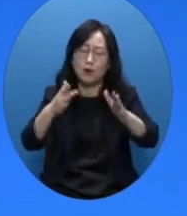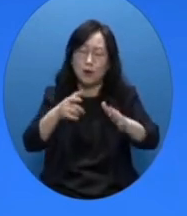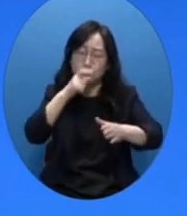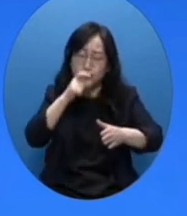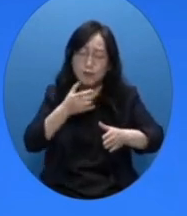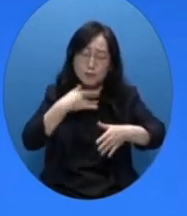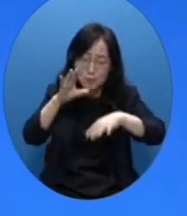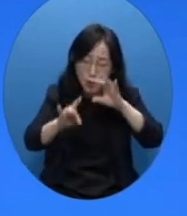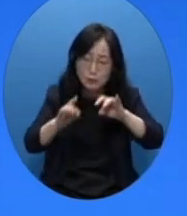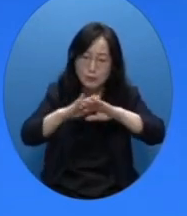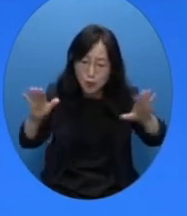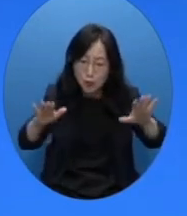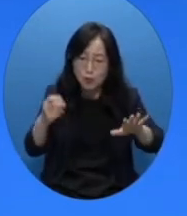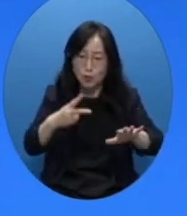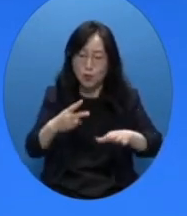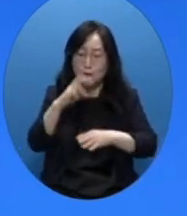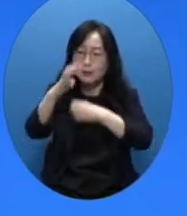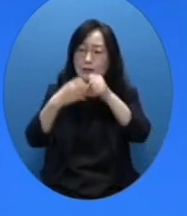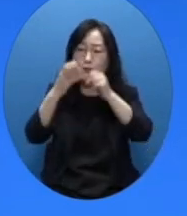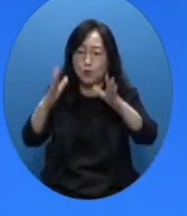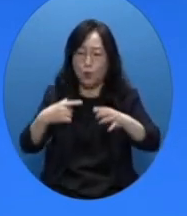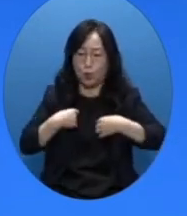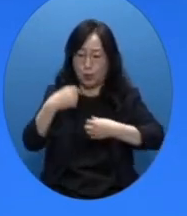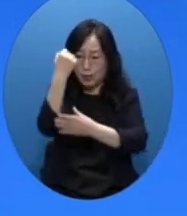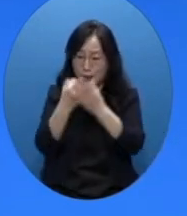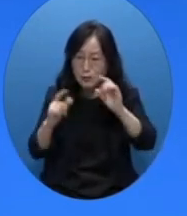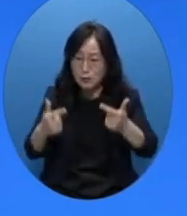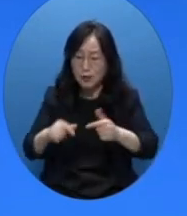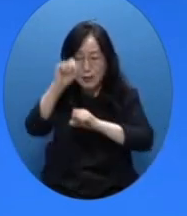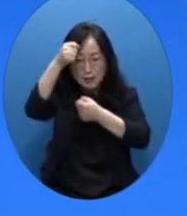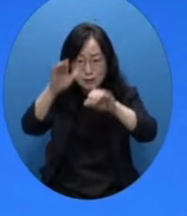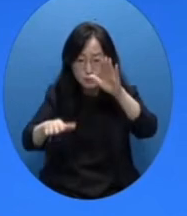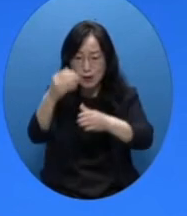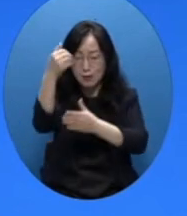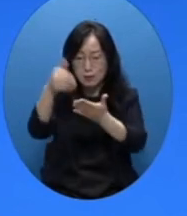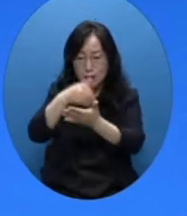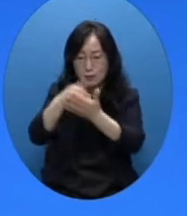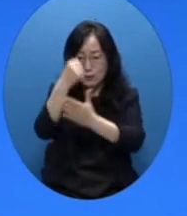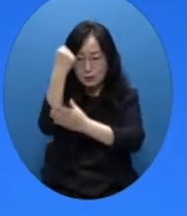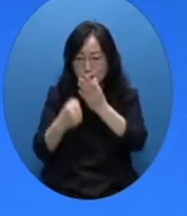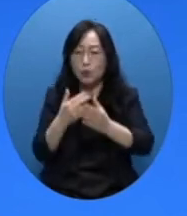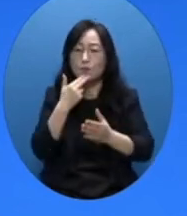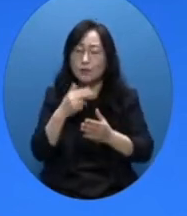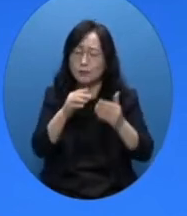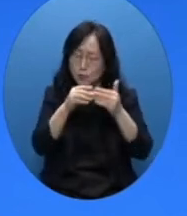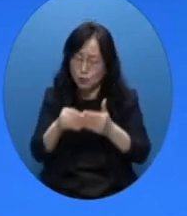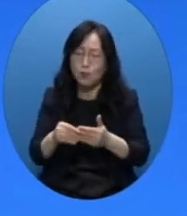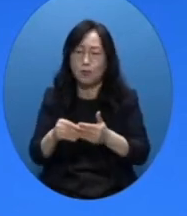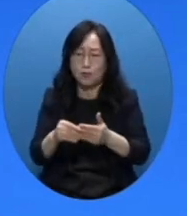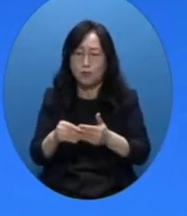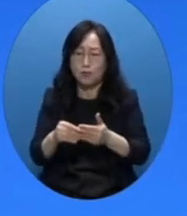헤어지지 않게 하시고 신발이 닳지 않게 하시고 인도해 주신 것을 감사합니다.